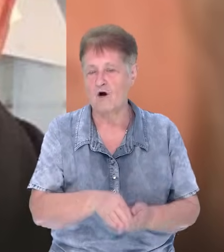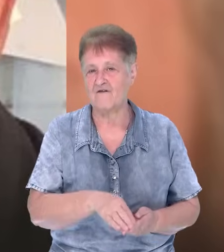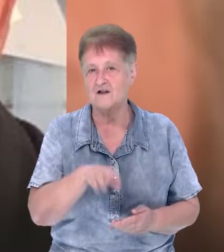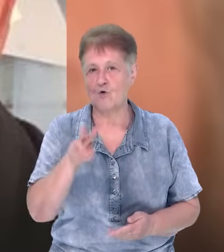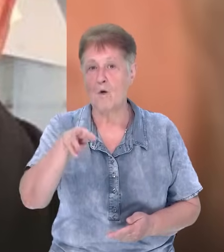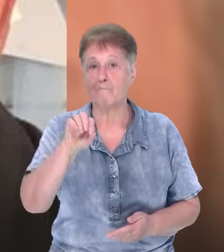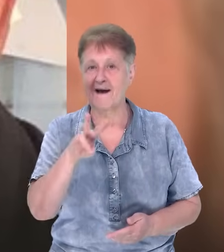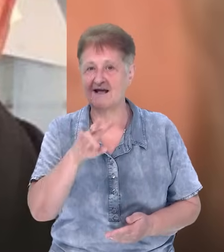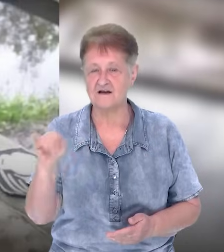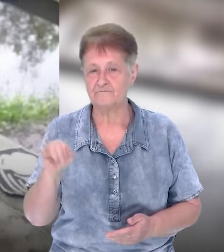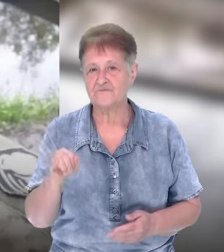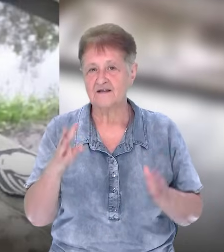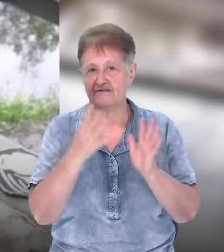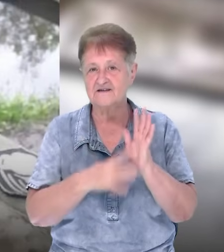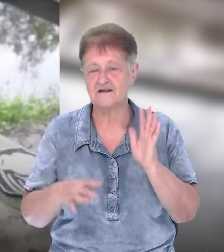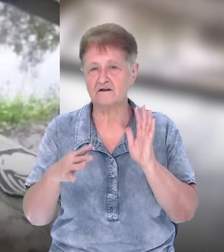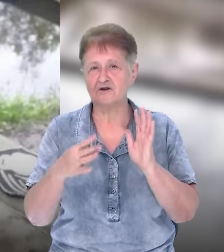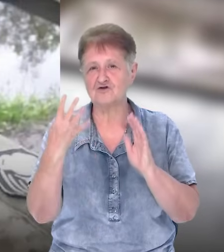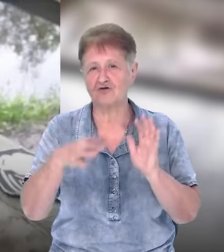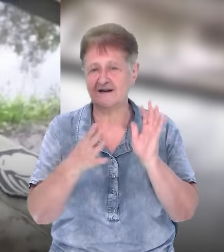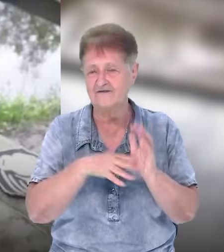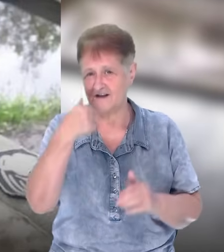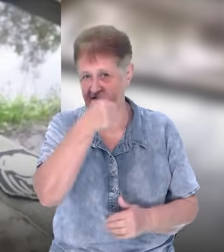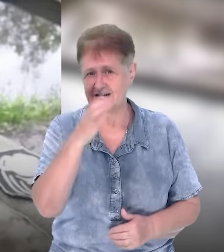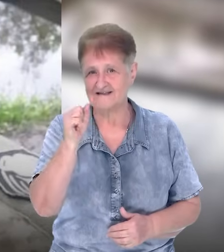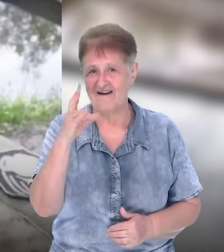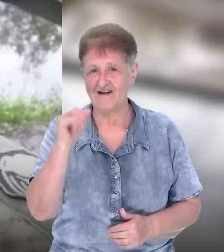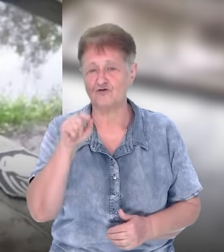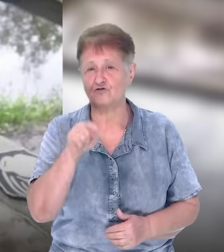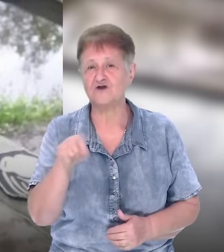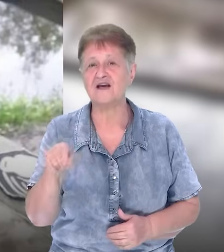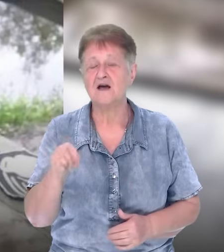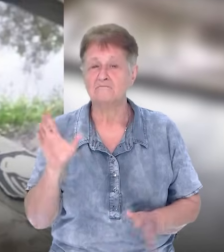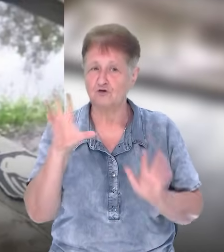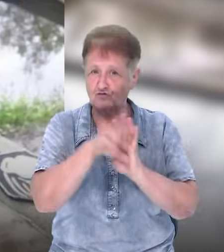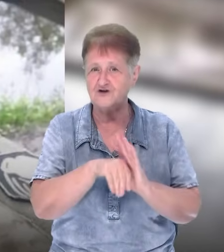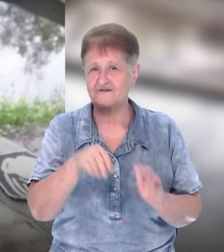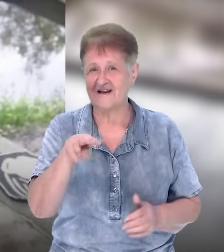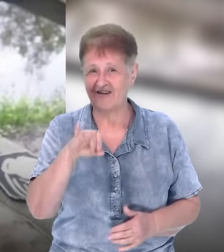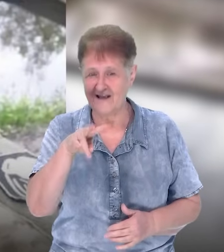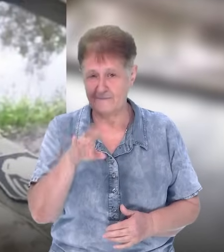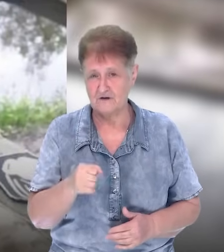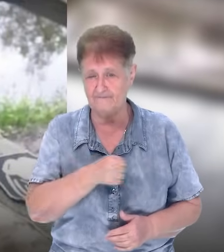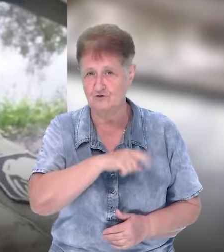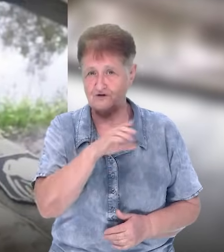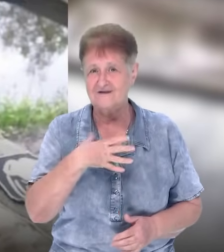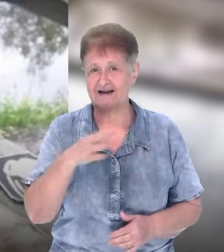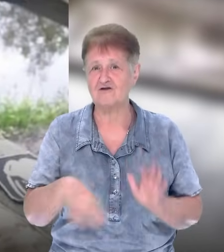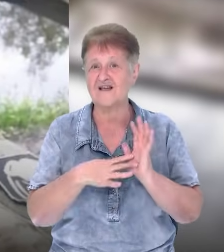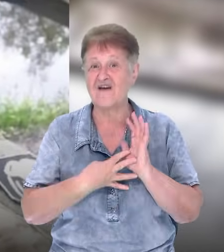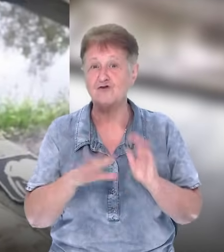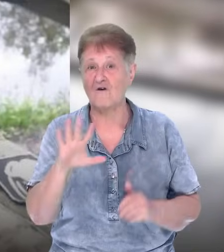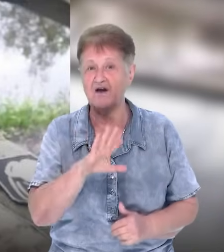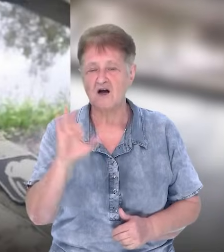Поховали воїна у Мені. 39-річний старший солдат Микола Савенко торік у липні долучився до лав ЗСУ. Загинув